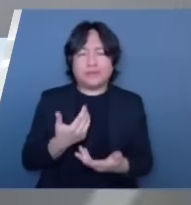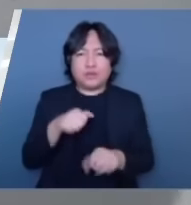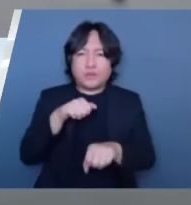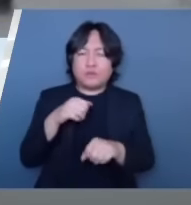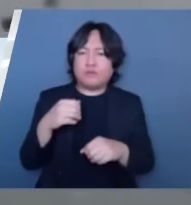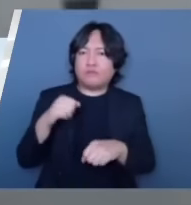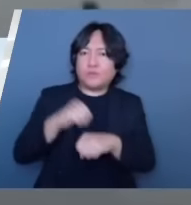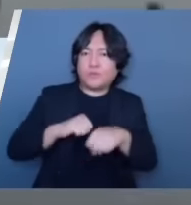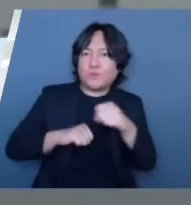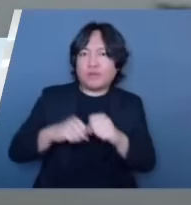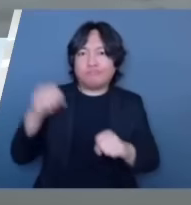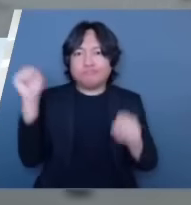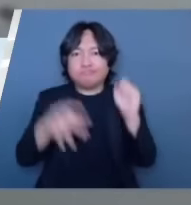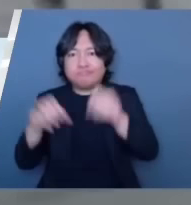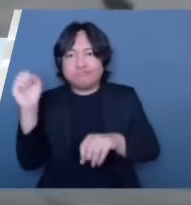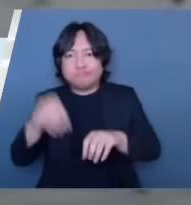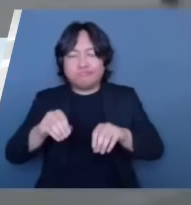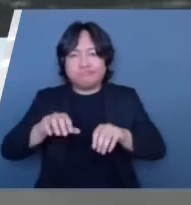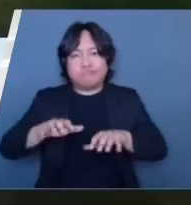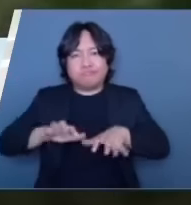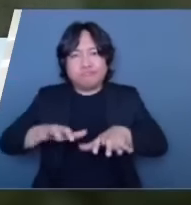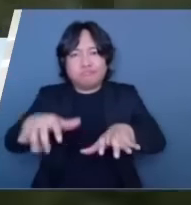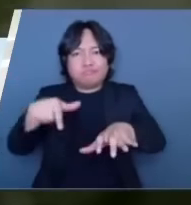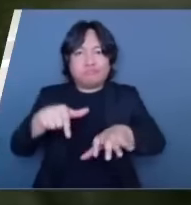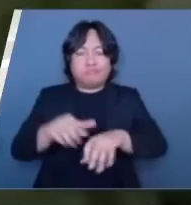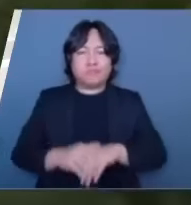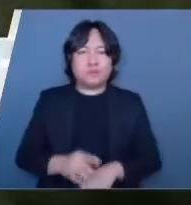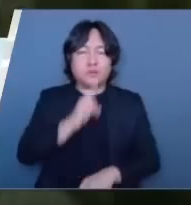umabot mula 8 hanggang 10 metro ang taas ng alon.